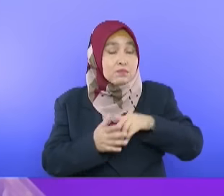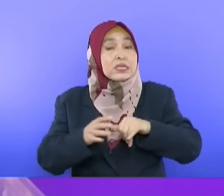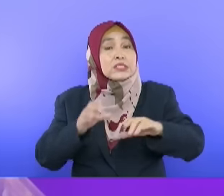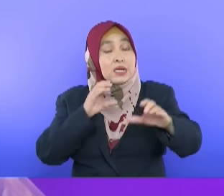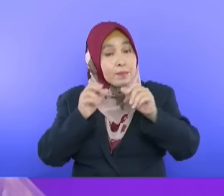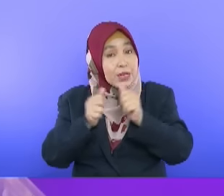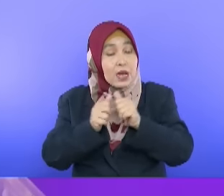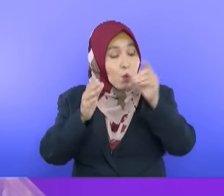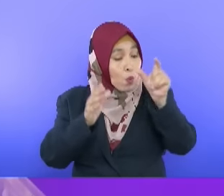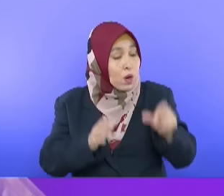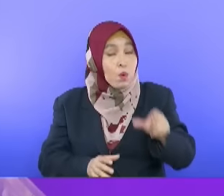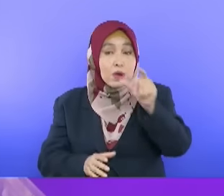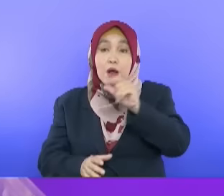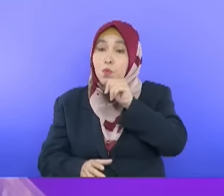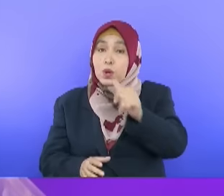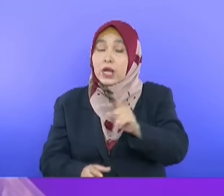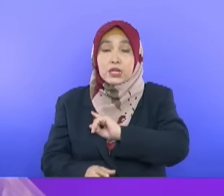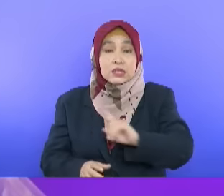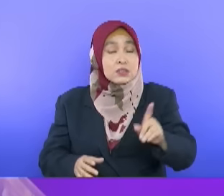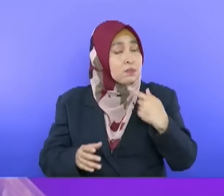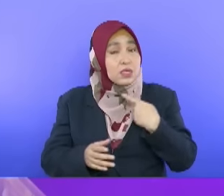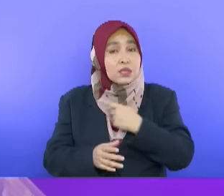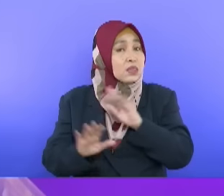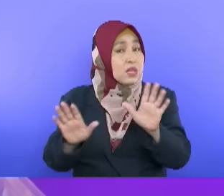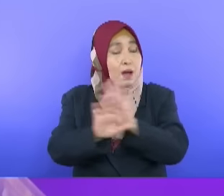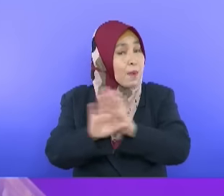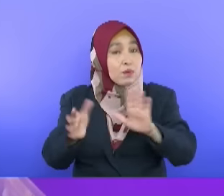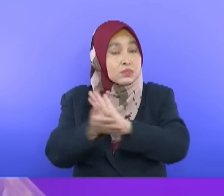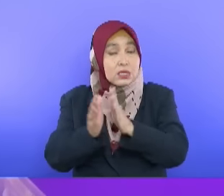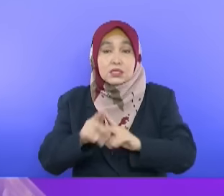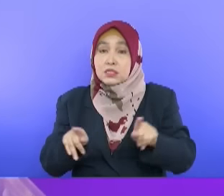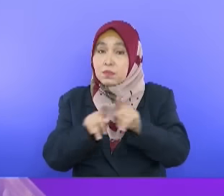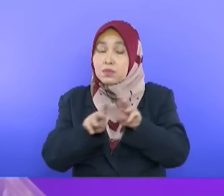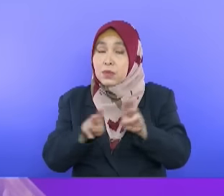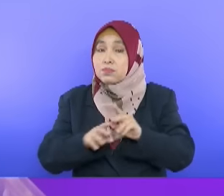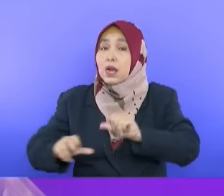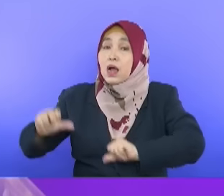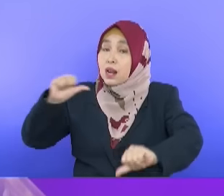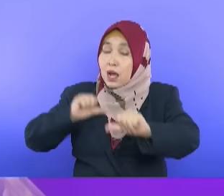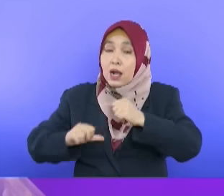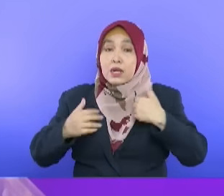orang-orang yang buka Islam ya kita anak jadi be- begitu dari segi akhlak yang